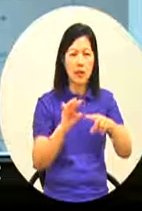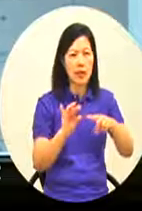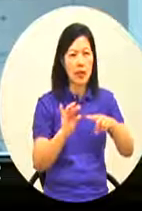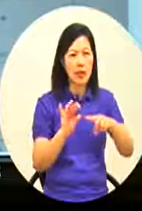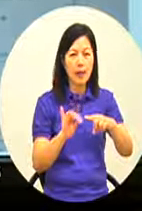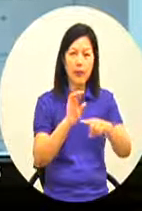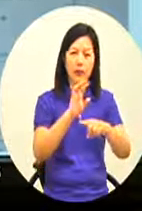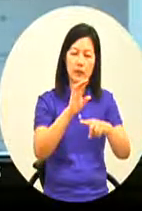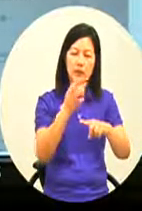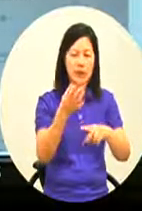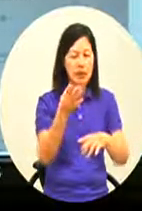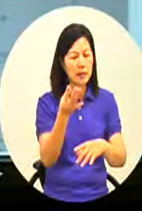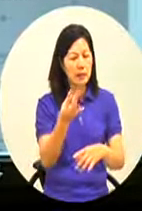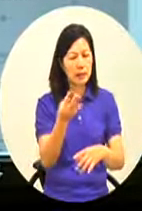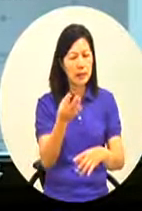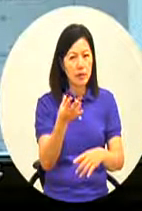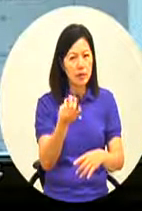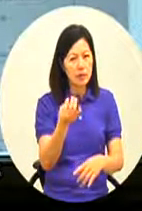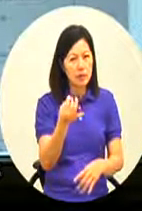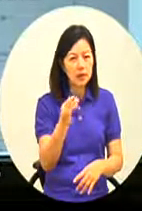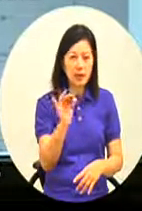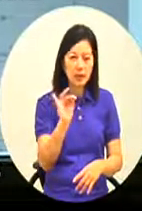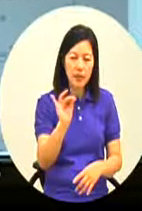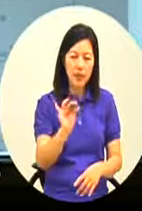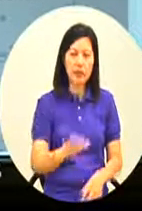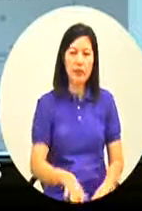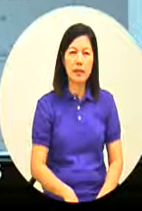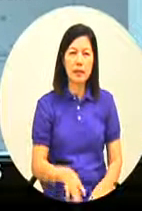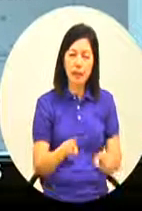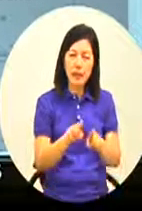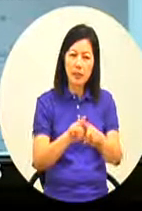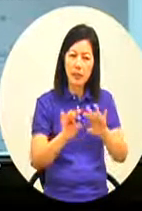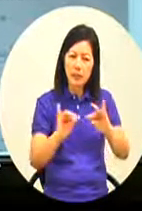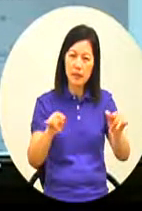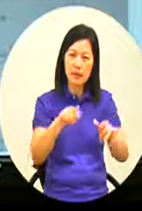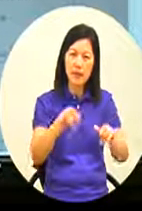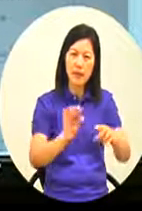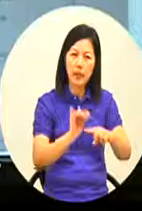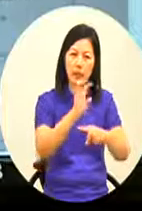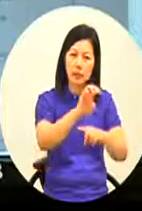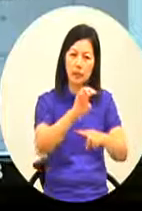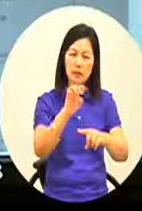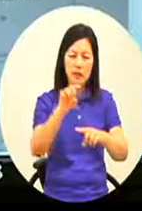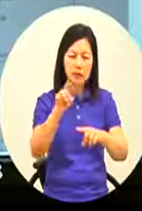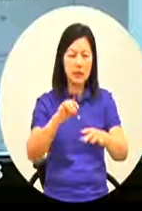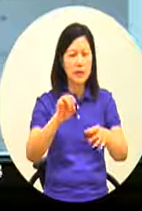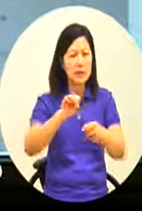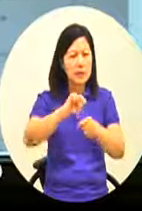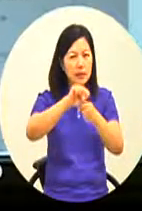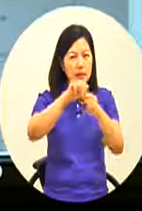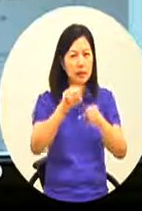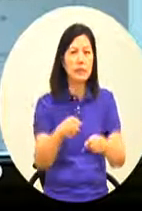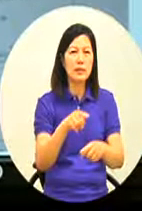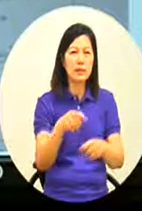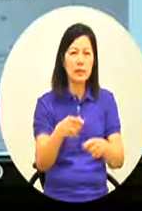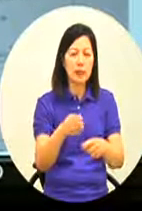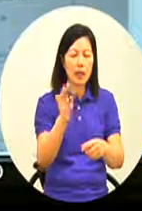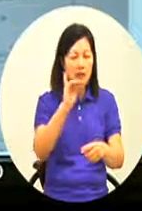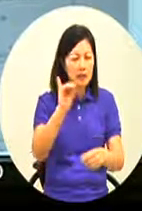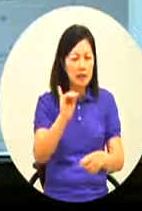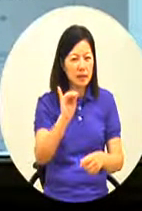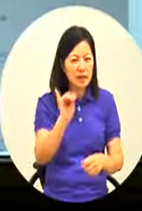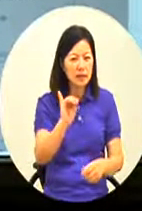几百块啊。然后呢，可能在那个一般的土地的部分有40%几，又是增加将近1000块钱左右，听起来好像不